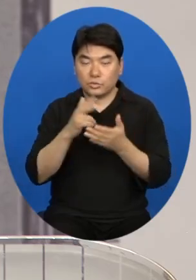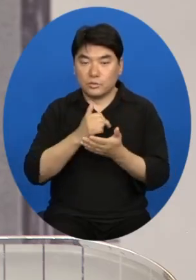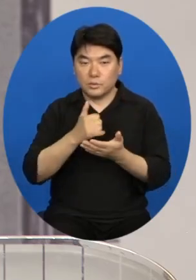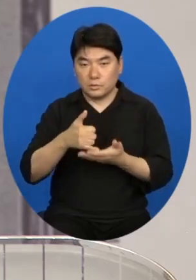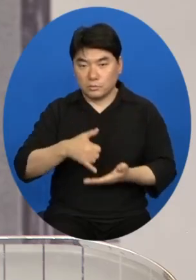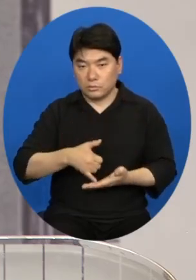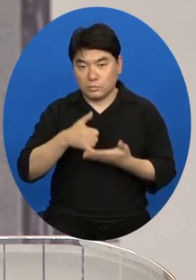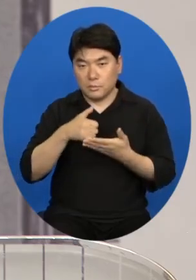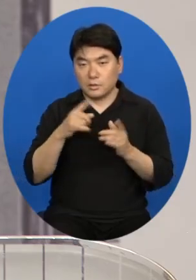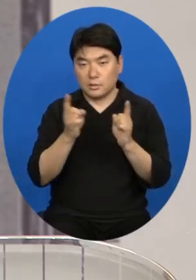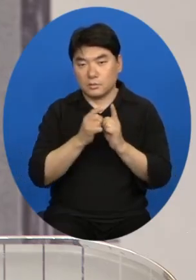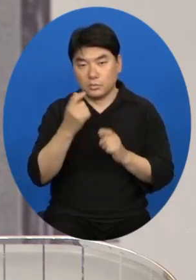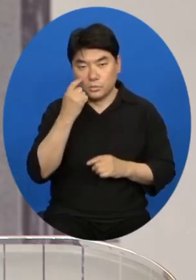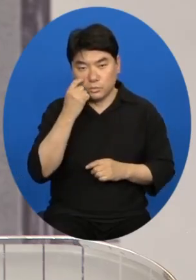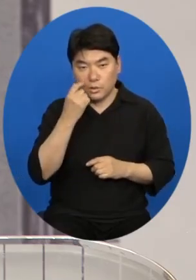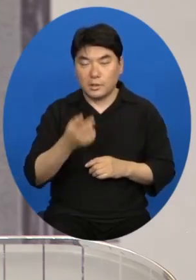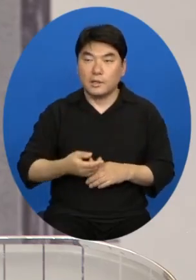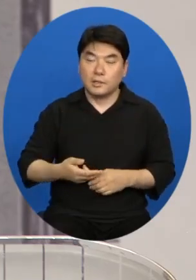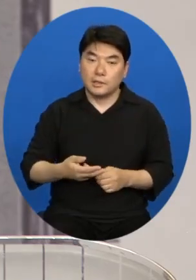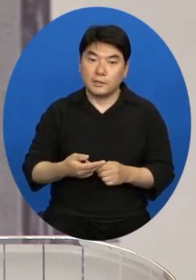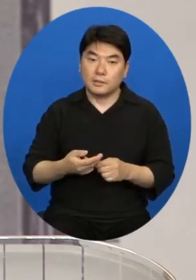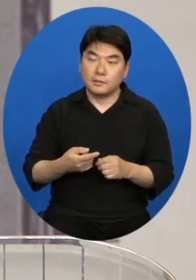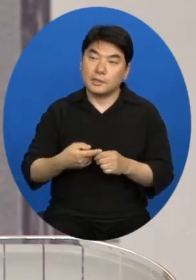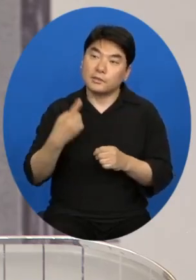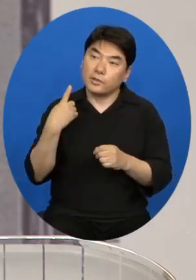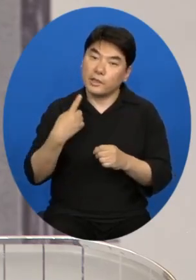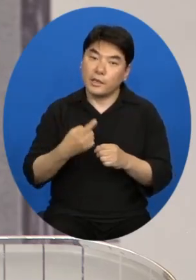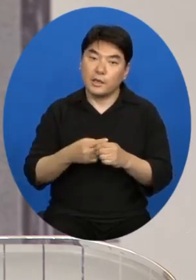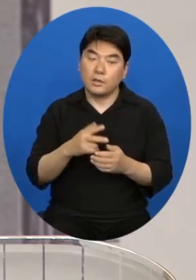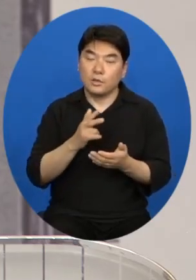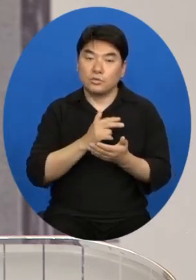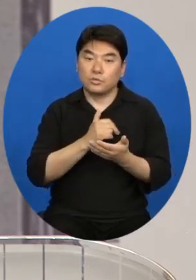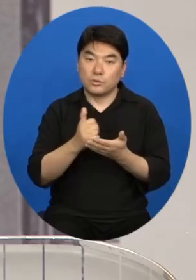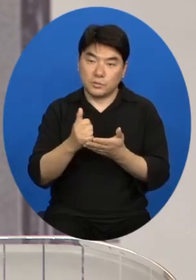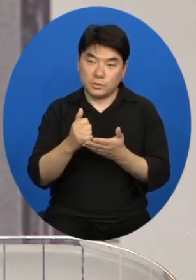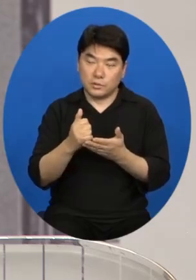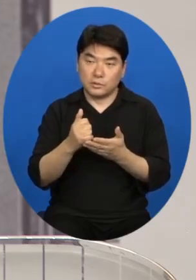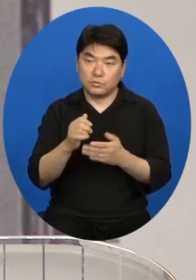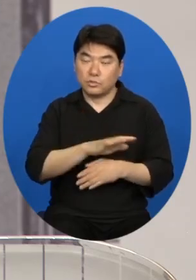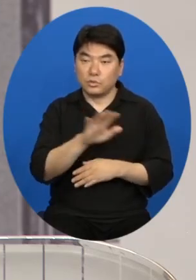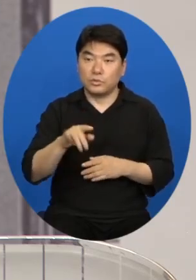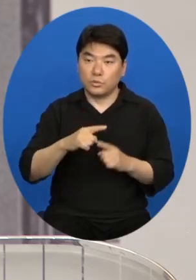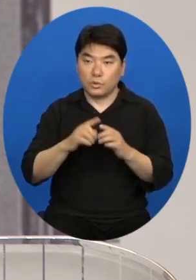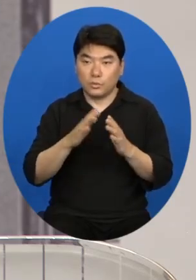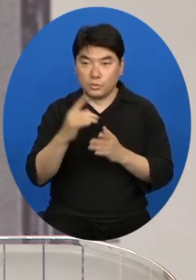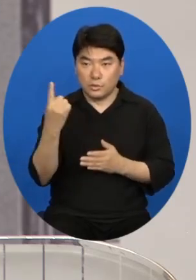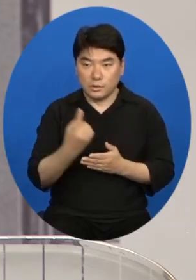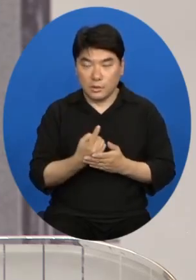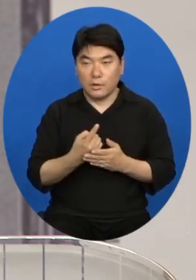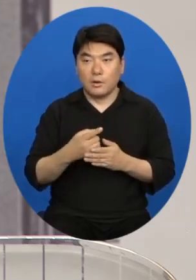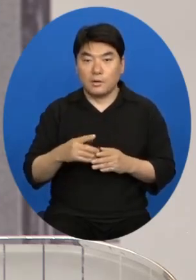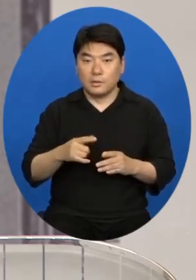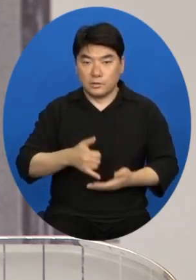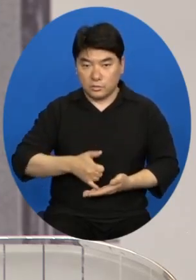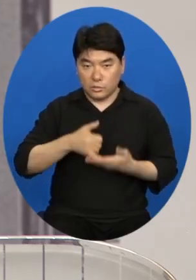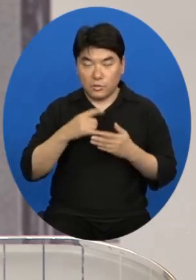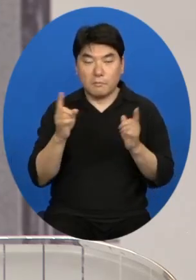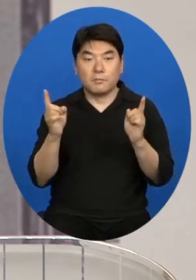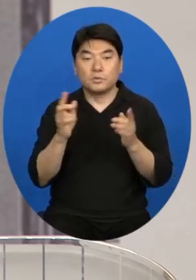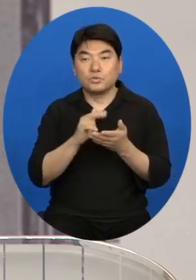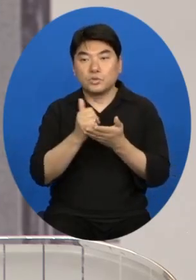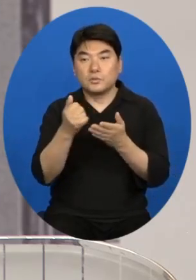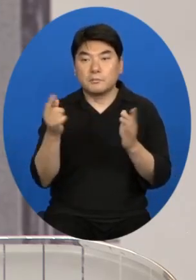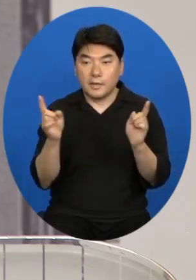것이죠. 근데 작년에 우리 교회 예배에 오셔서 주님을 인격적으로 만나신 거예요. 너무 감사하니까. 감사하니까 어떤